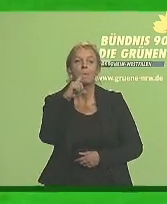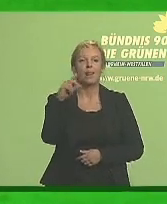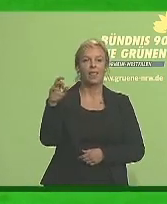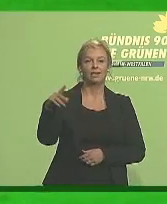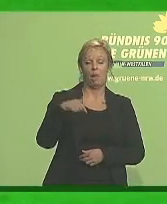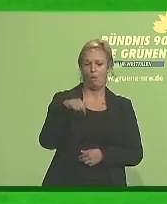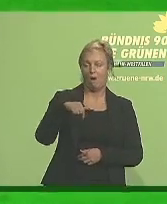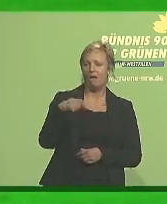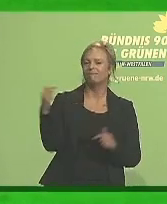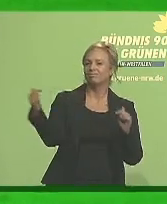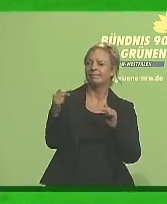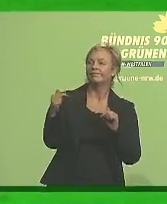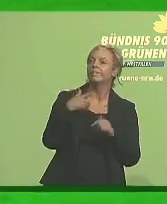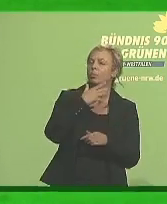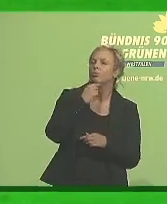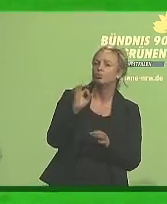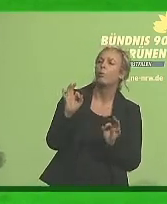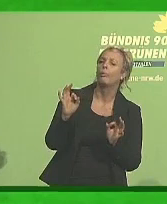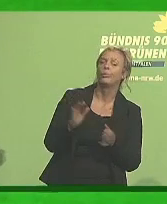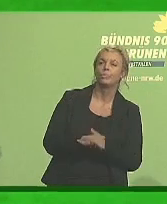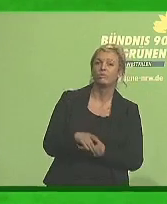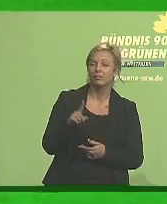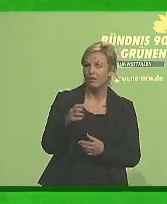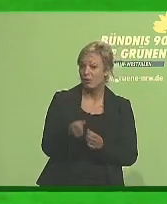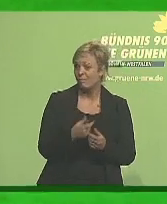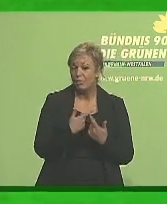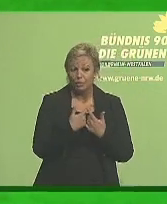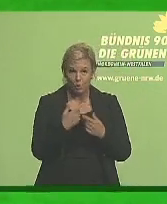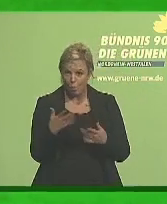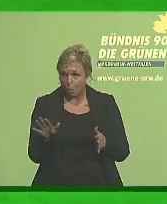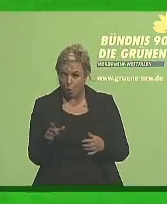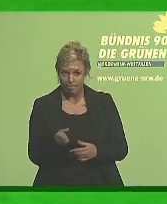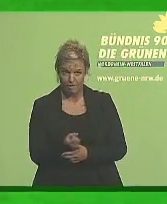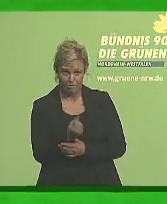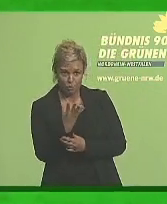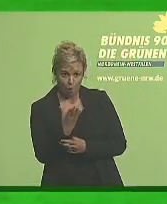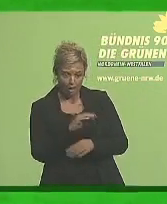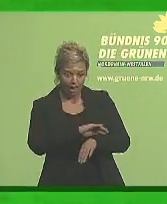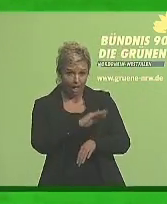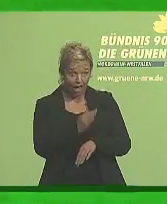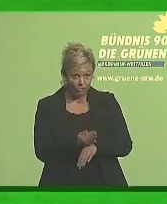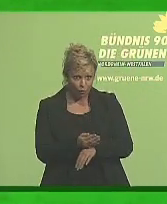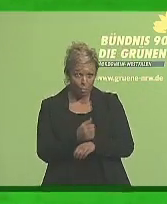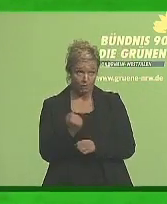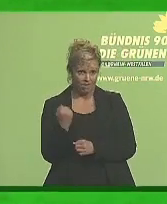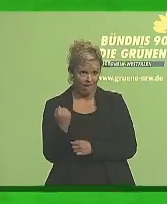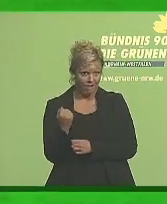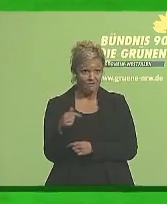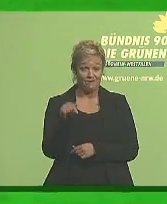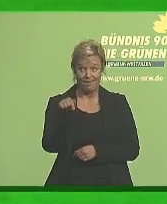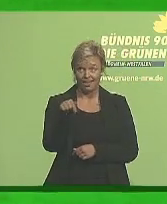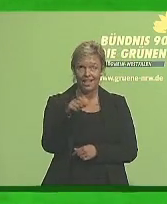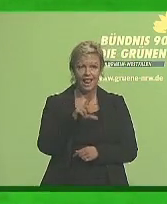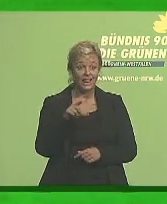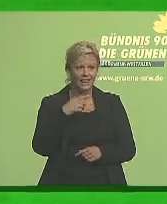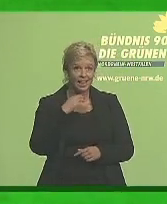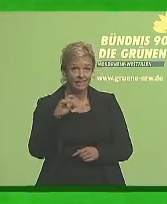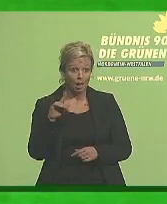ist ja gut und schön, aber ohne neues Atomkraftwerk in Litauen, das halte ich nicht für